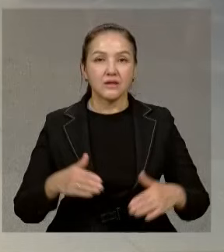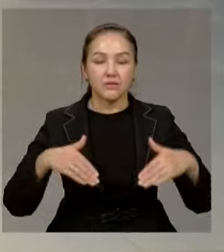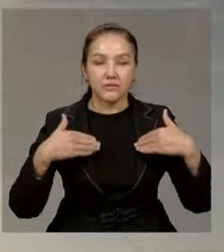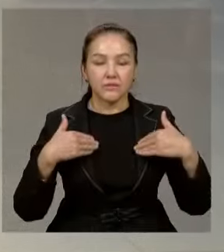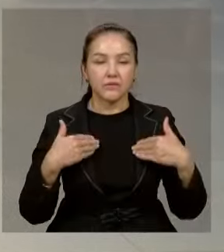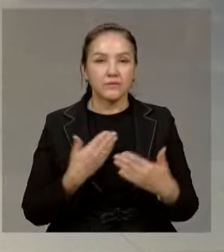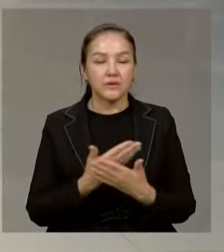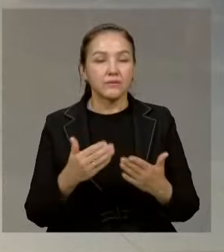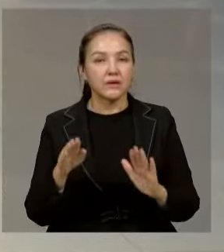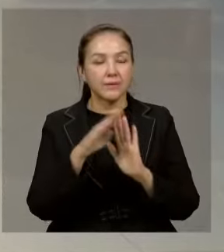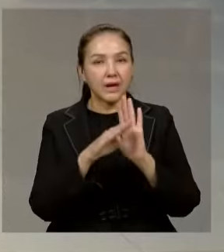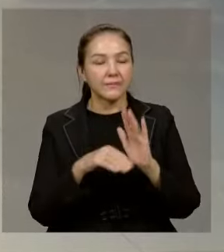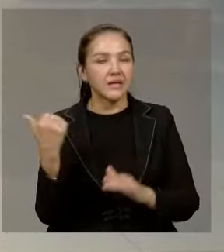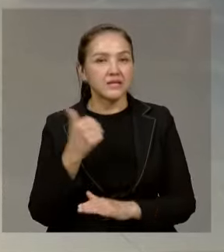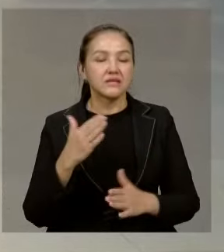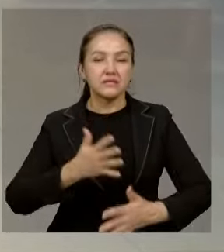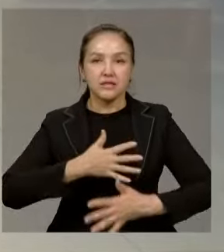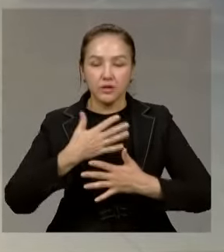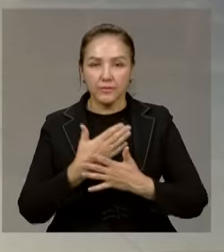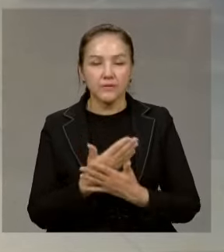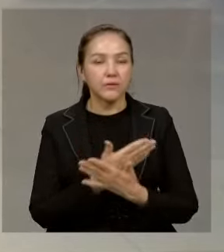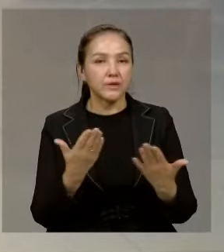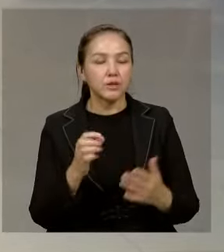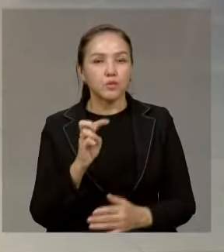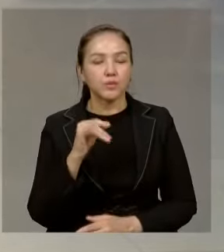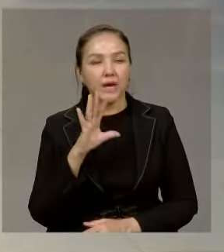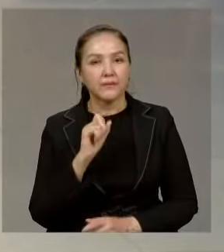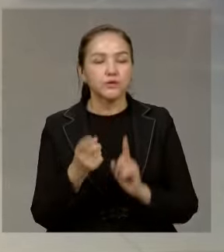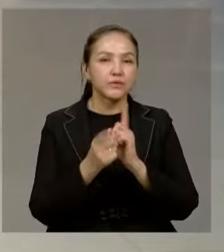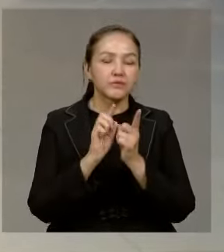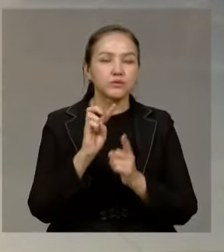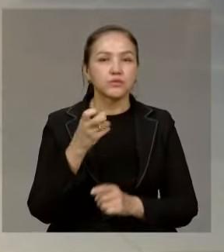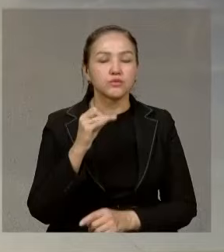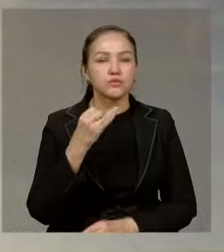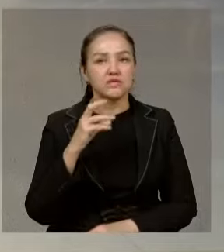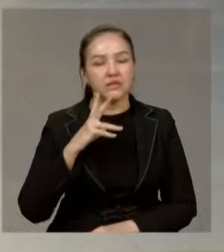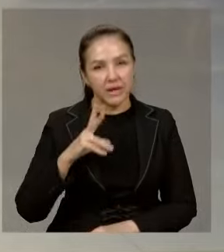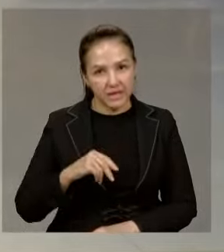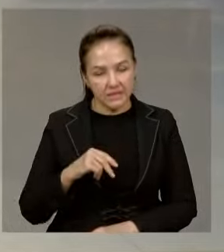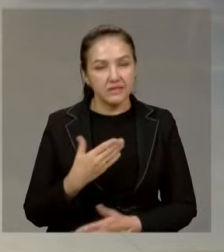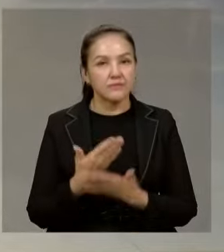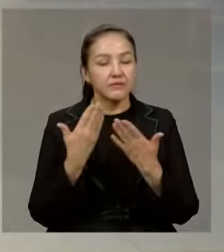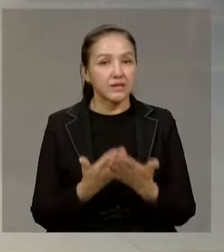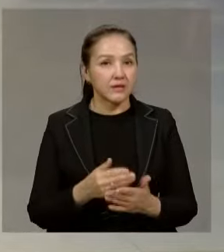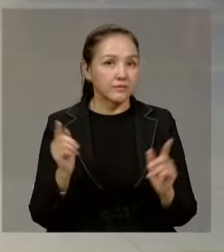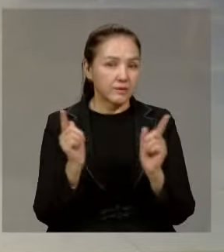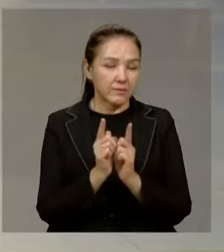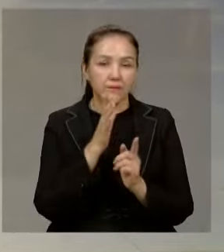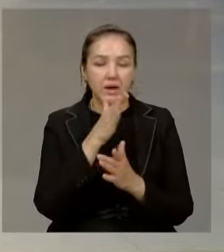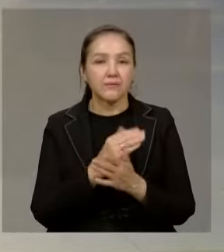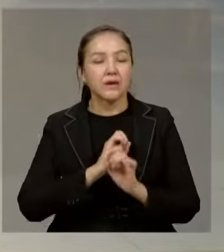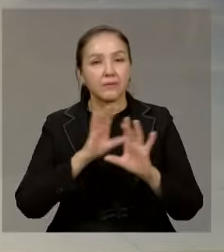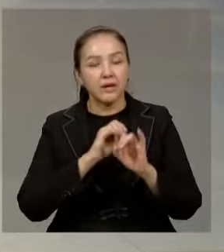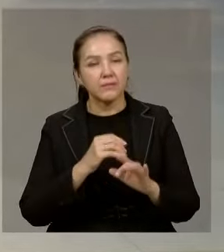Здравствуйте в эфире программа апта с вами Зарина уба сурдоперевод Гульназ и в ближайшее время